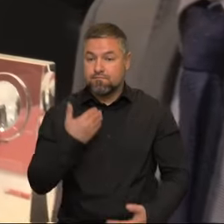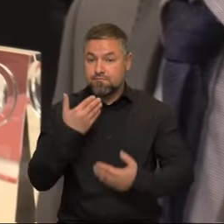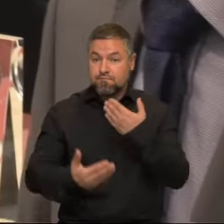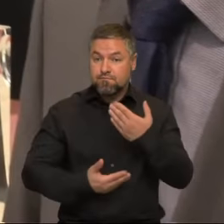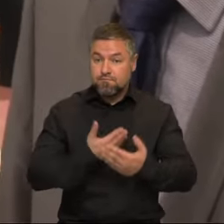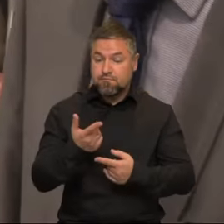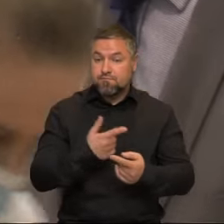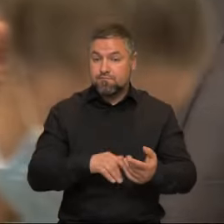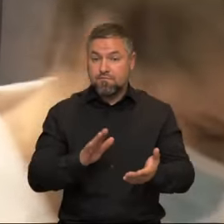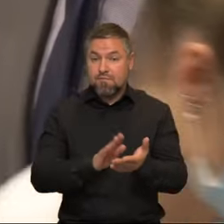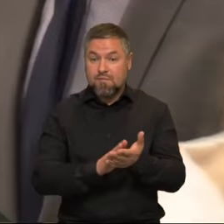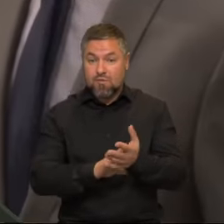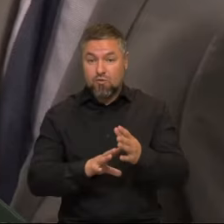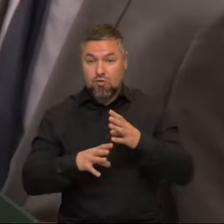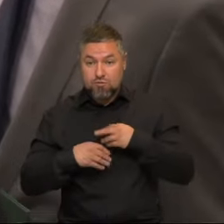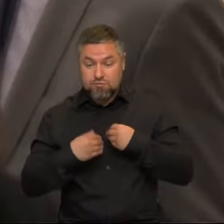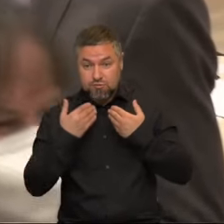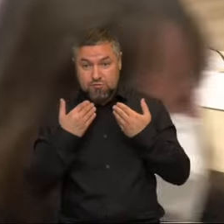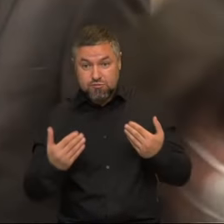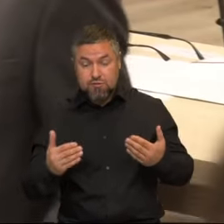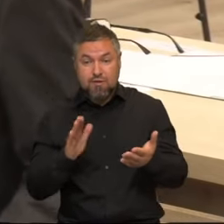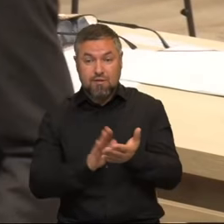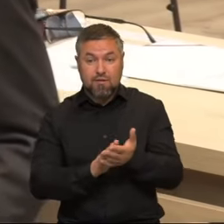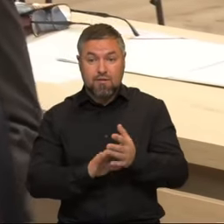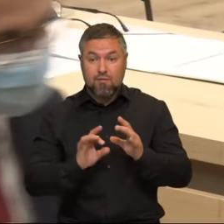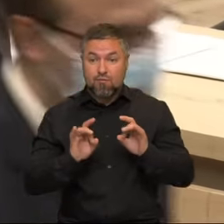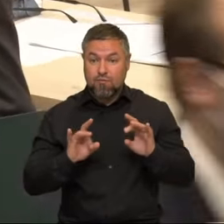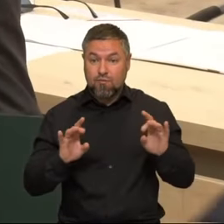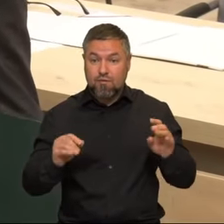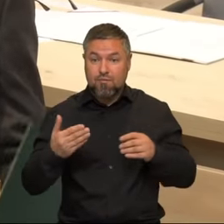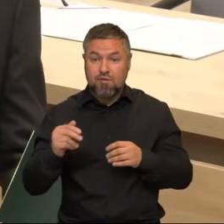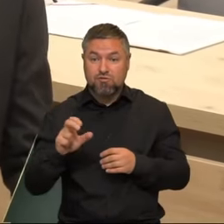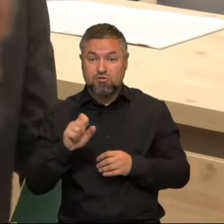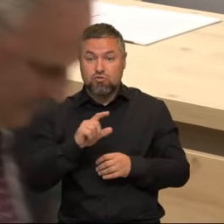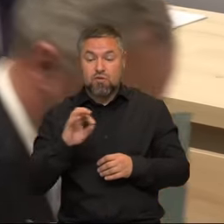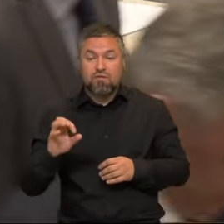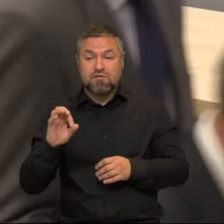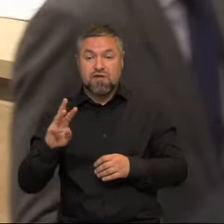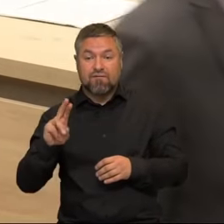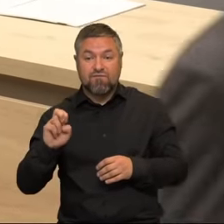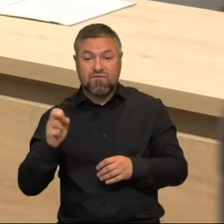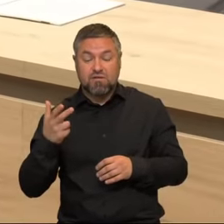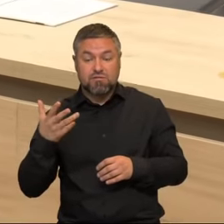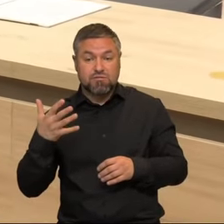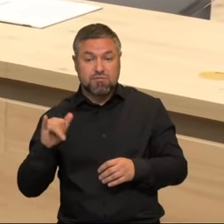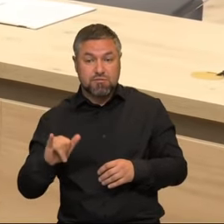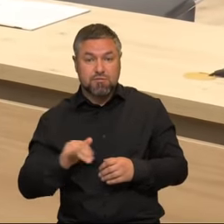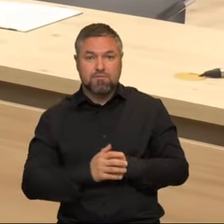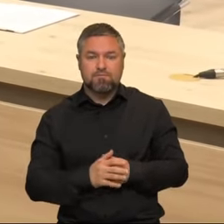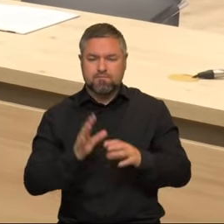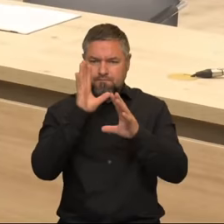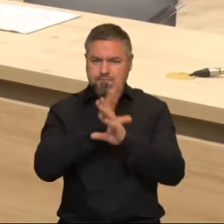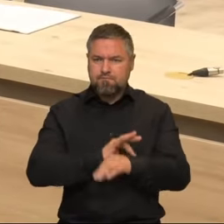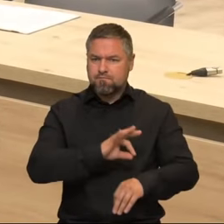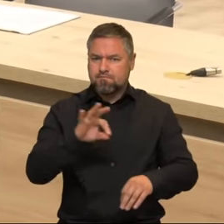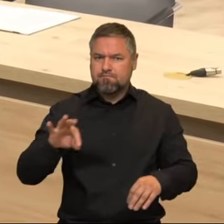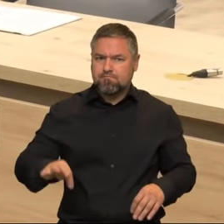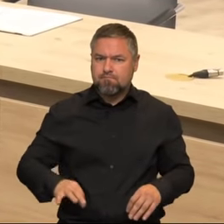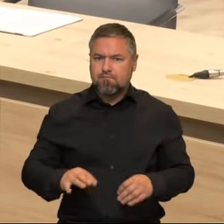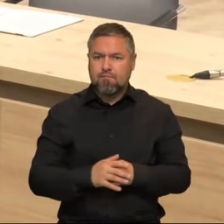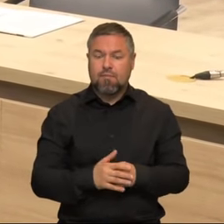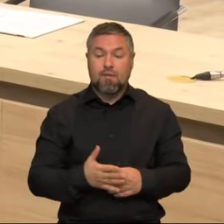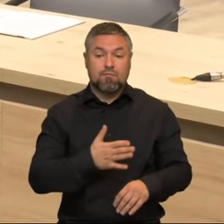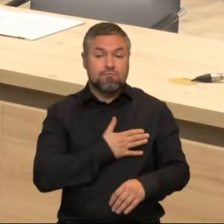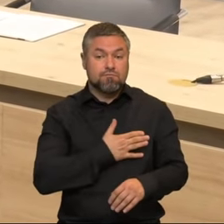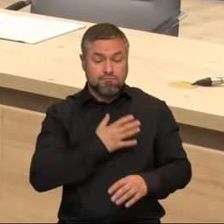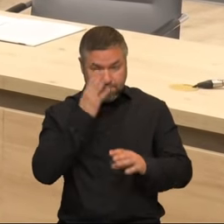Gratulacje dla nagrodzonych, bardzo dziękuję. Nagroda profesora Mieczysława Serwińskiego. Szanowni Państwo,